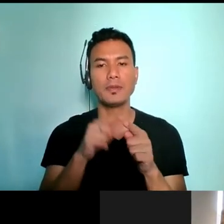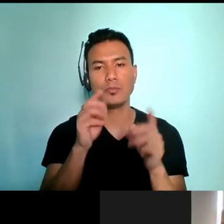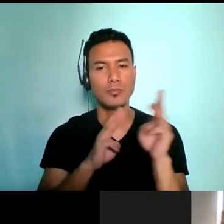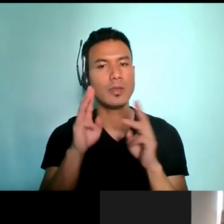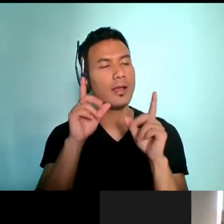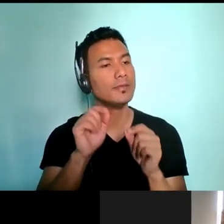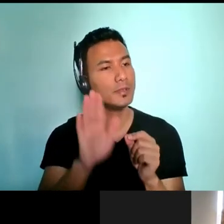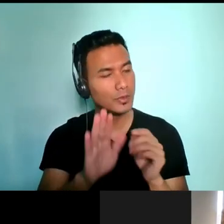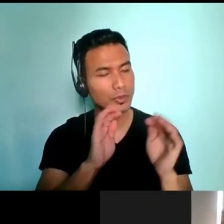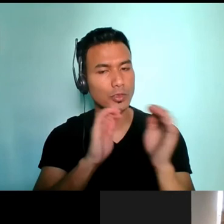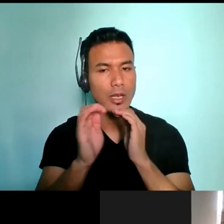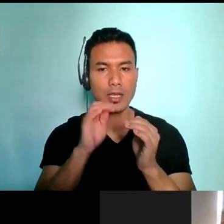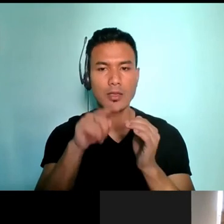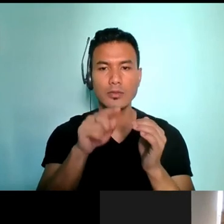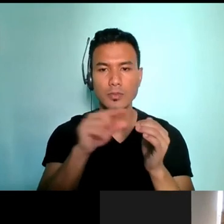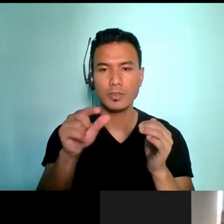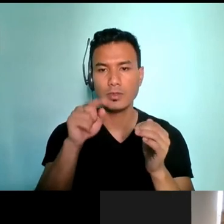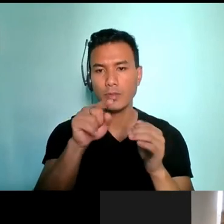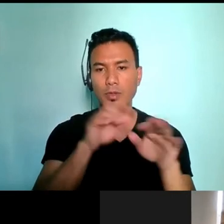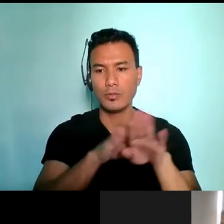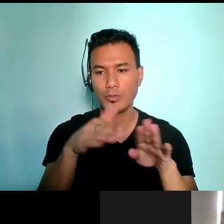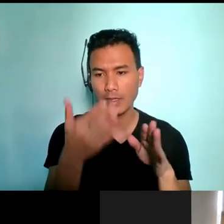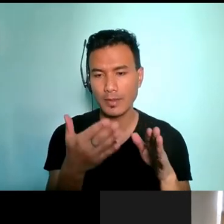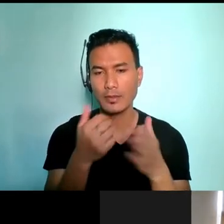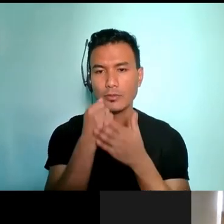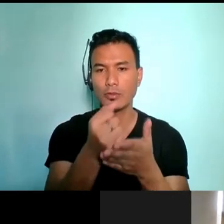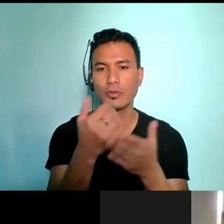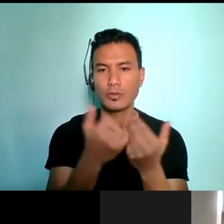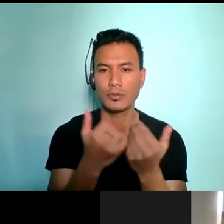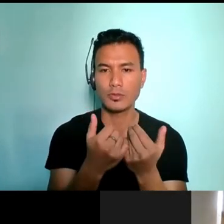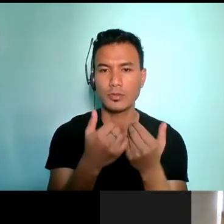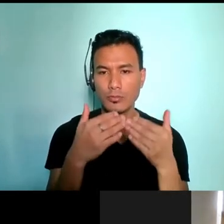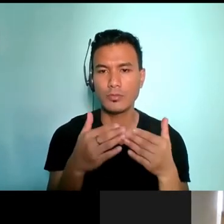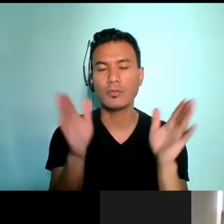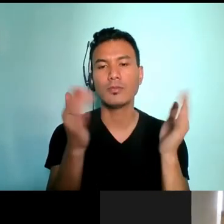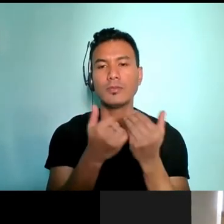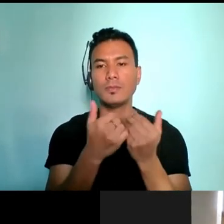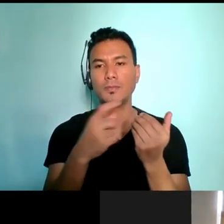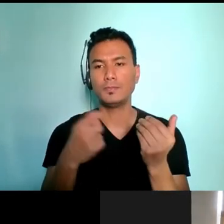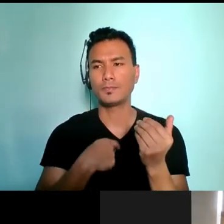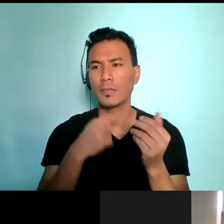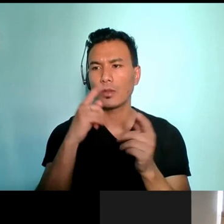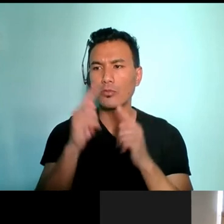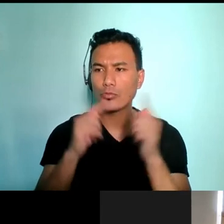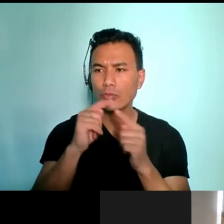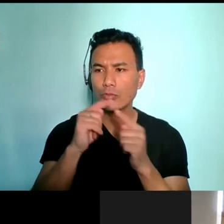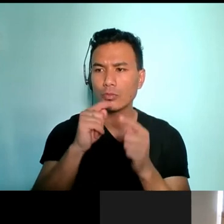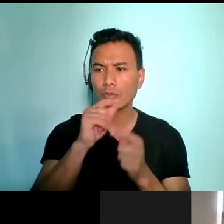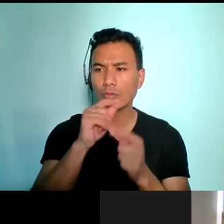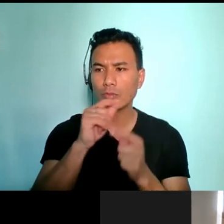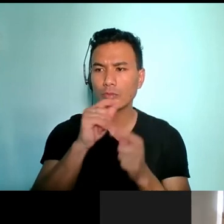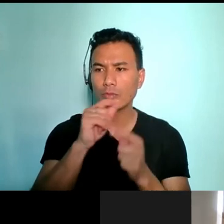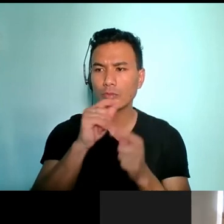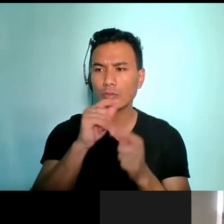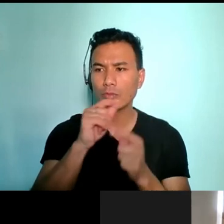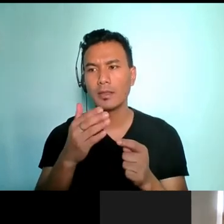अनि काउन्सिलिङले यो कुरा पनि हजुरहरूलाई चाहिँ मद्दत गर्छ एक्सप्लोर गर्नको लागि कि मेरो कुन इमोसनलाई मैले कसरी लेबल